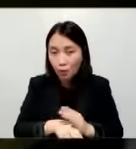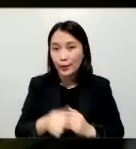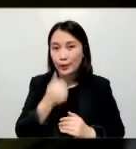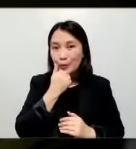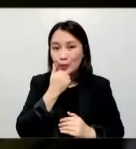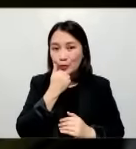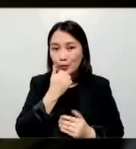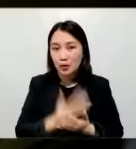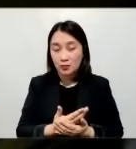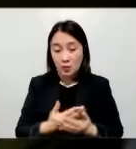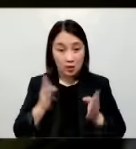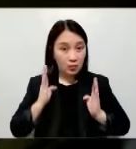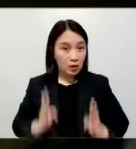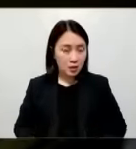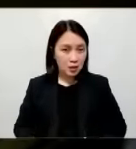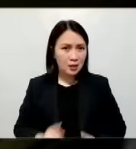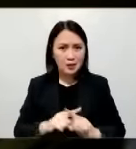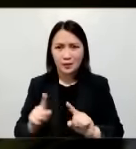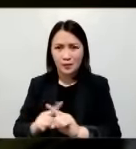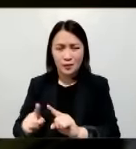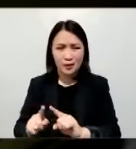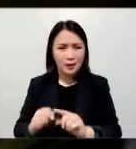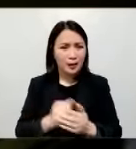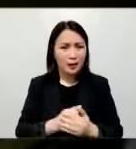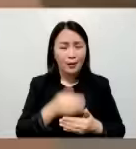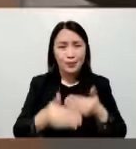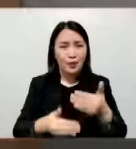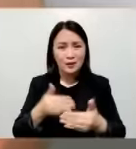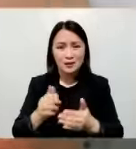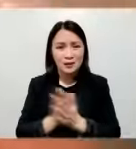mga katawan, merong mga functions yan. At saka uminom ng naaayon sa uhaw.